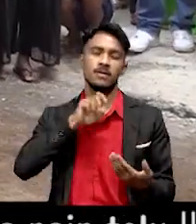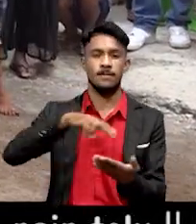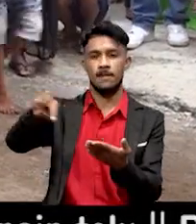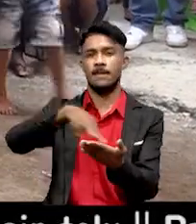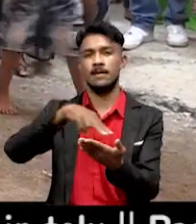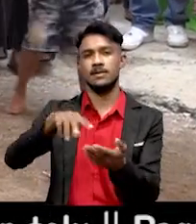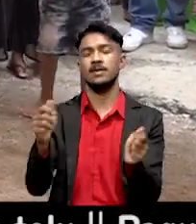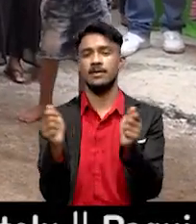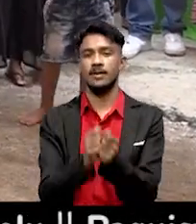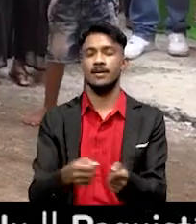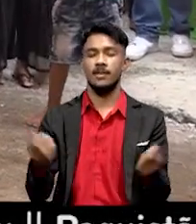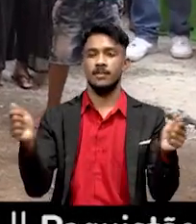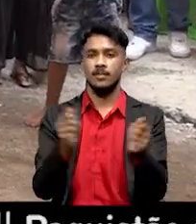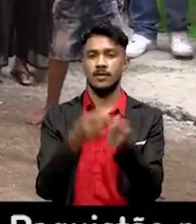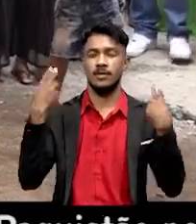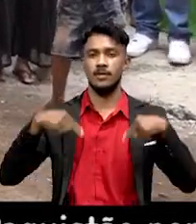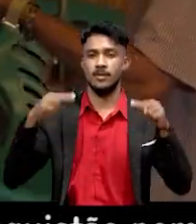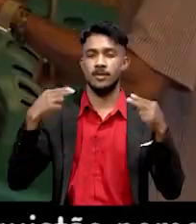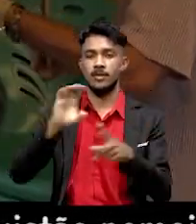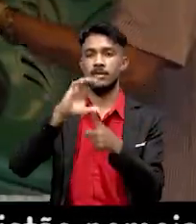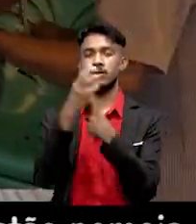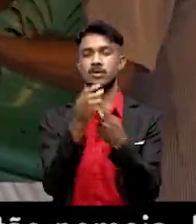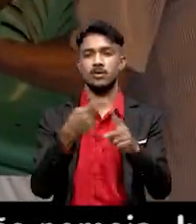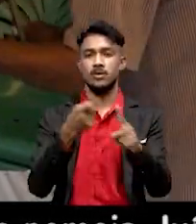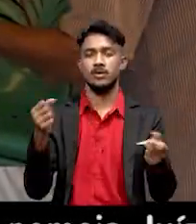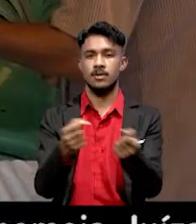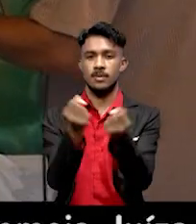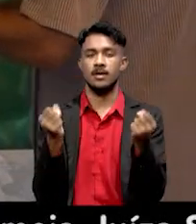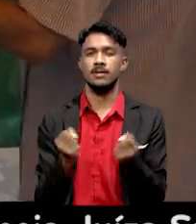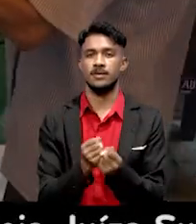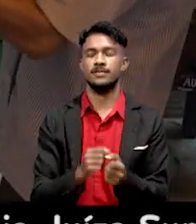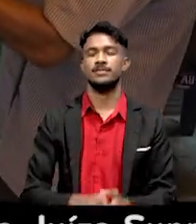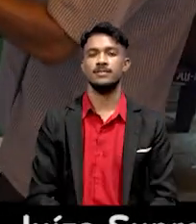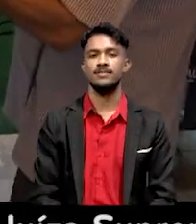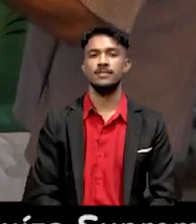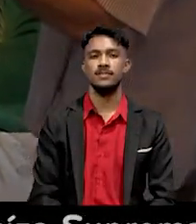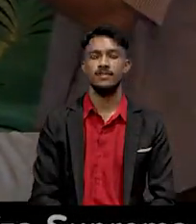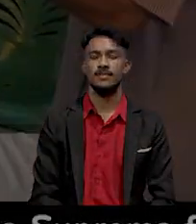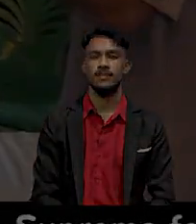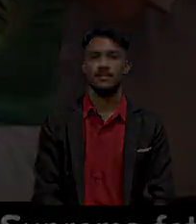akompanya Husi Banda Kultural, Husi Bairone, Jimmy Fernandez, GMN.